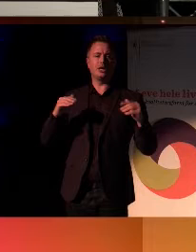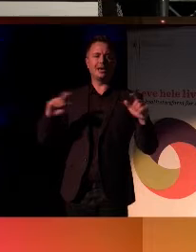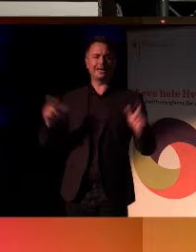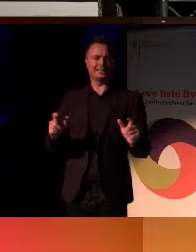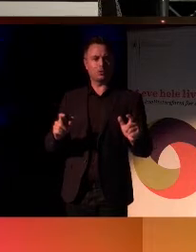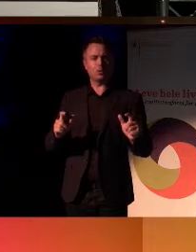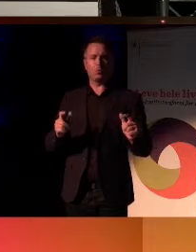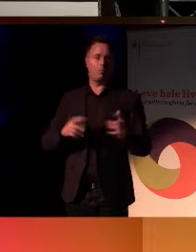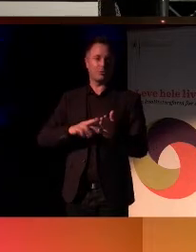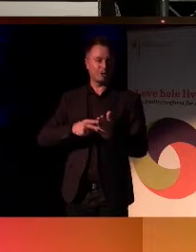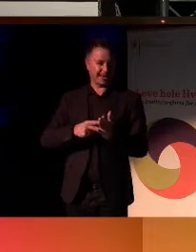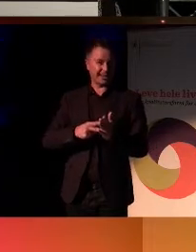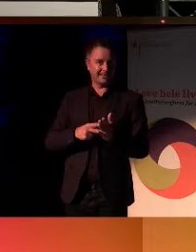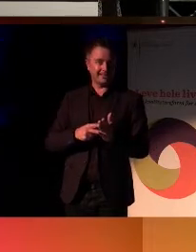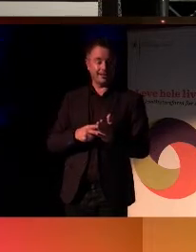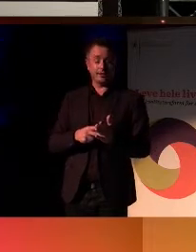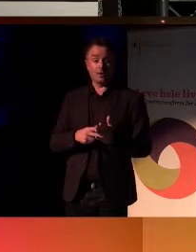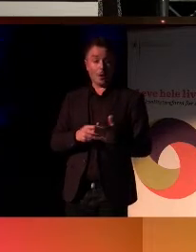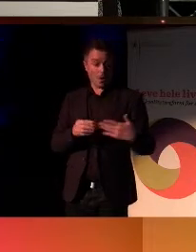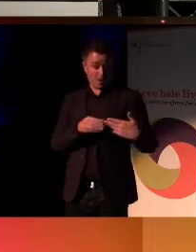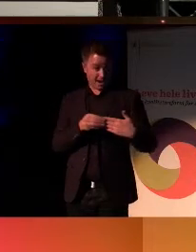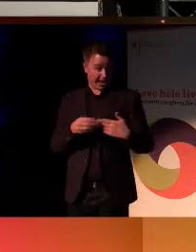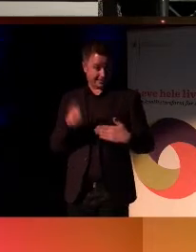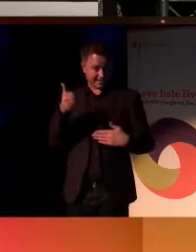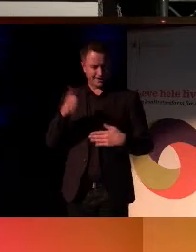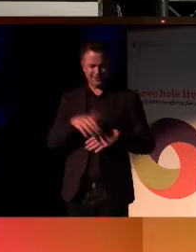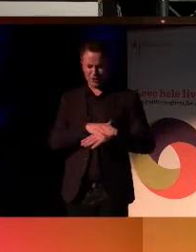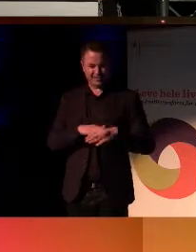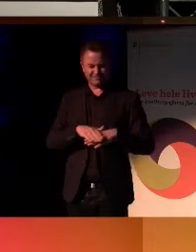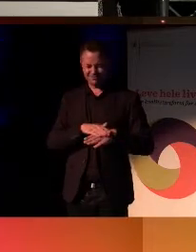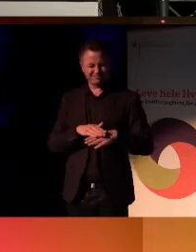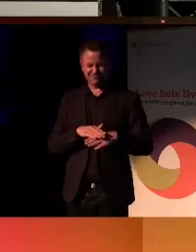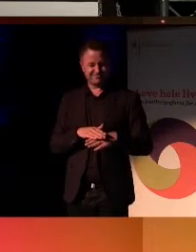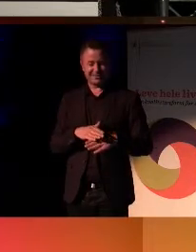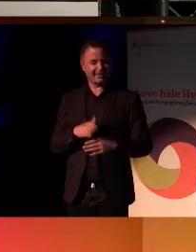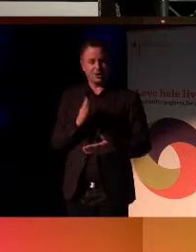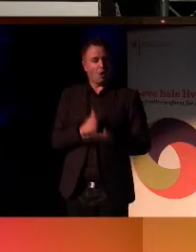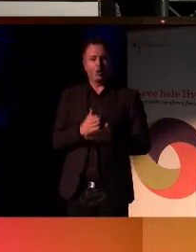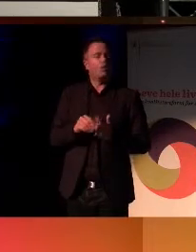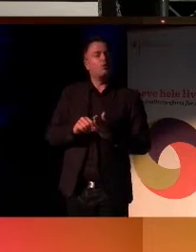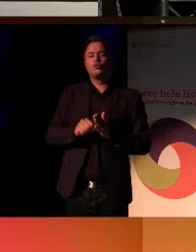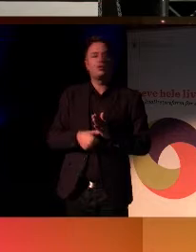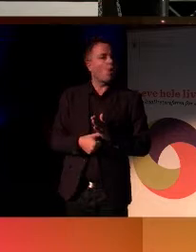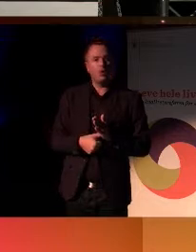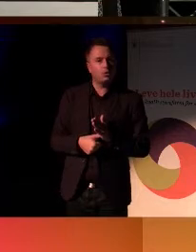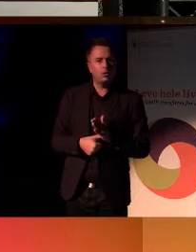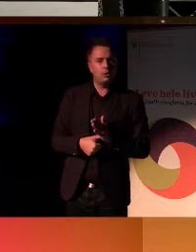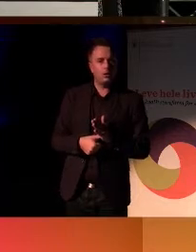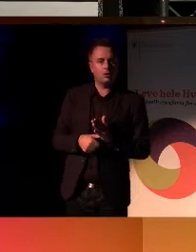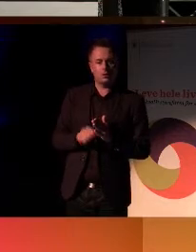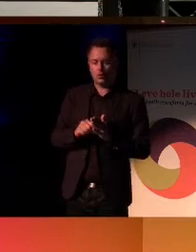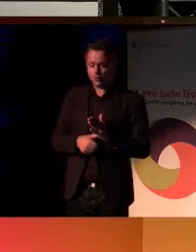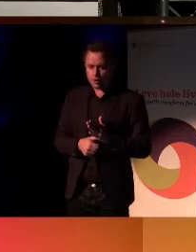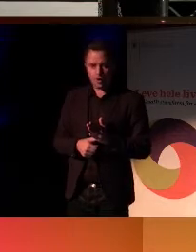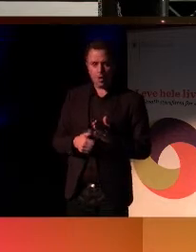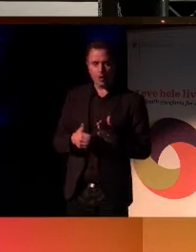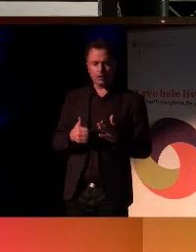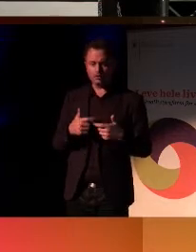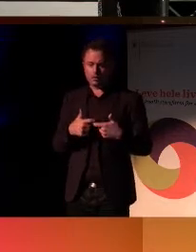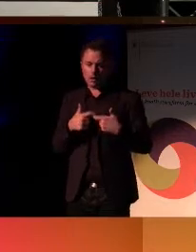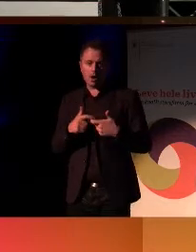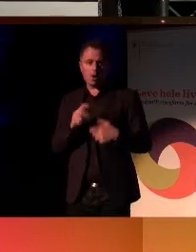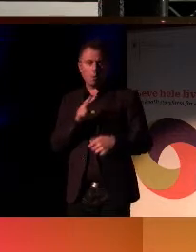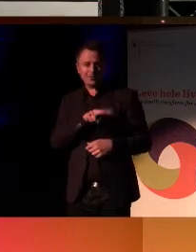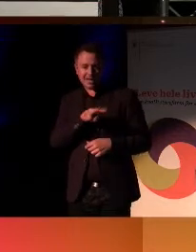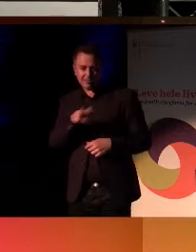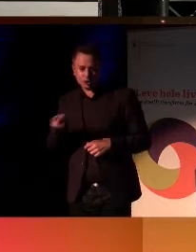høyrisikoatferd. Som leder så følte hun at hun ikke hadde den nødvendige kontroll på om de observasjonene som ble gjort